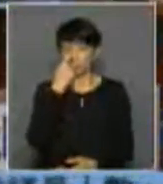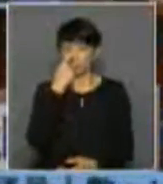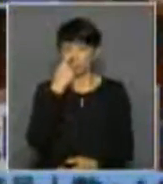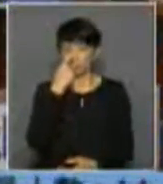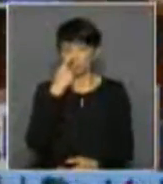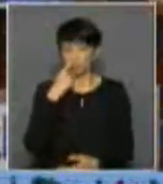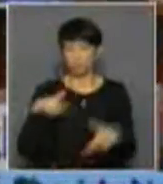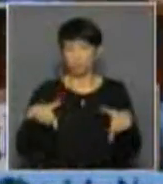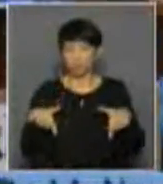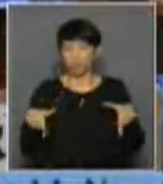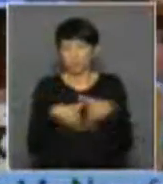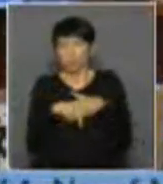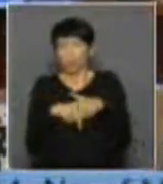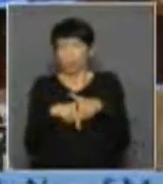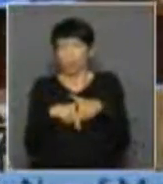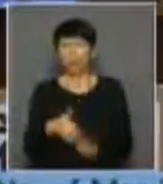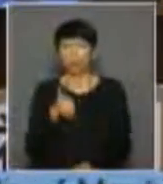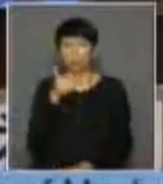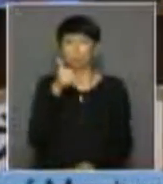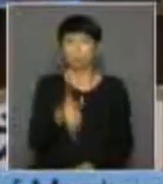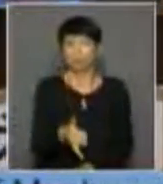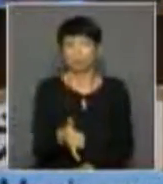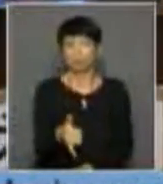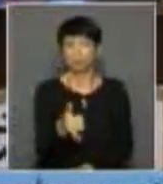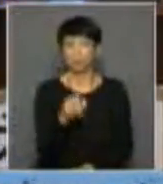膽站出來，你見記者